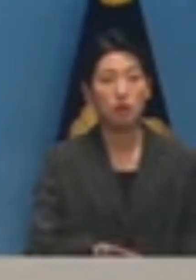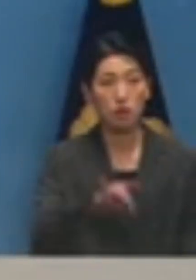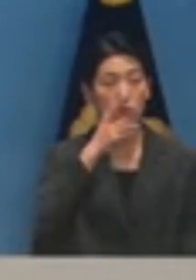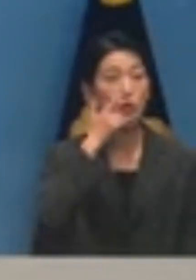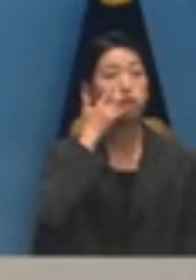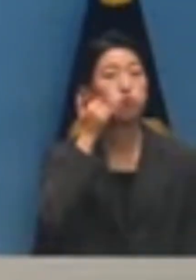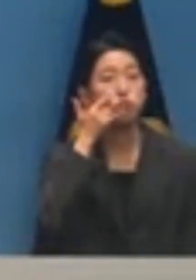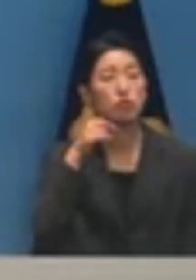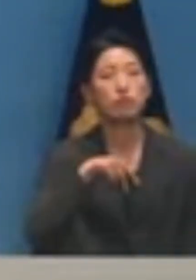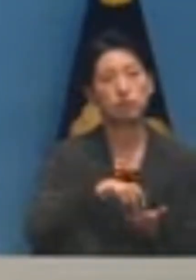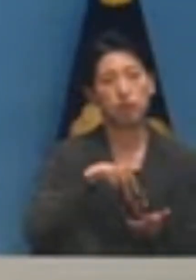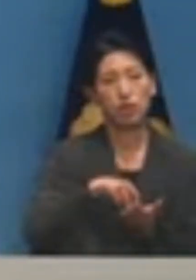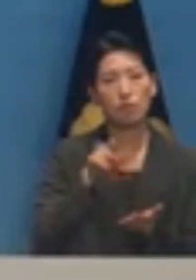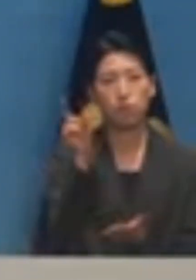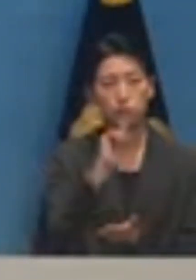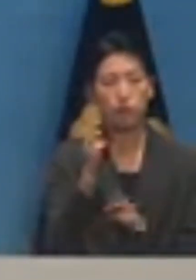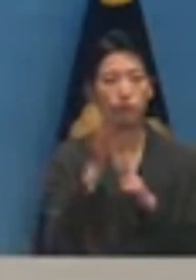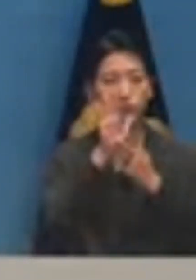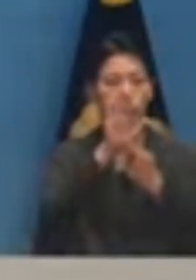하겠습니다.